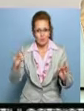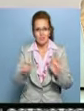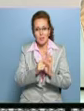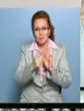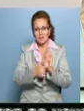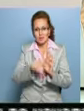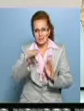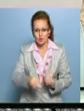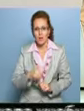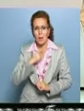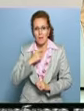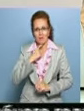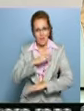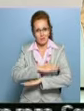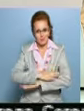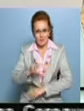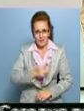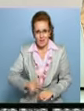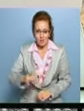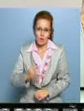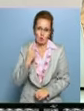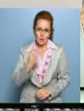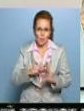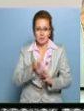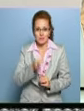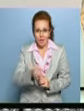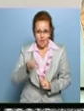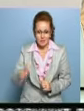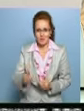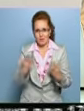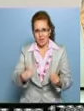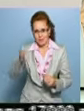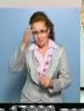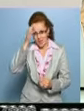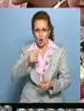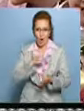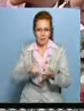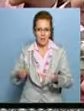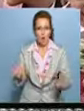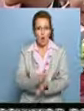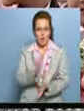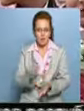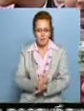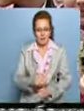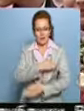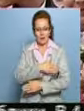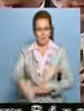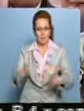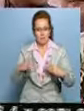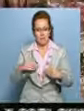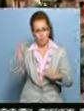первоклассников Республики А в чех сельских в День знаний отметит ещё и новоселье на линейке вместе с учениками